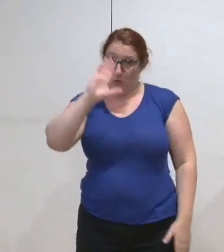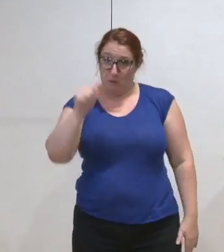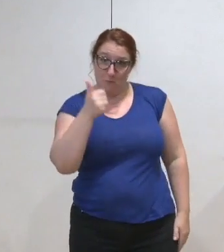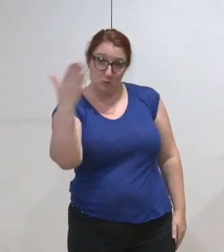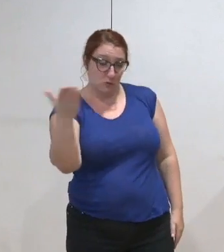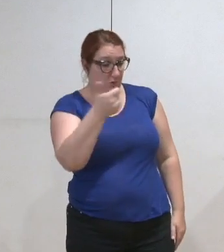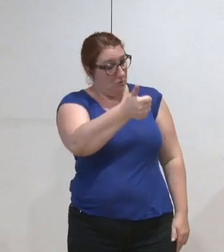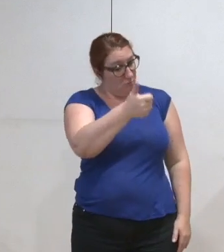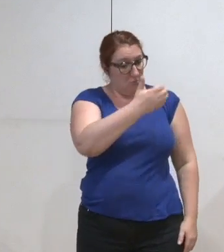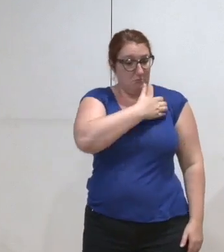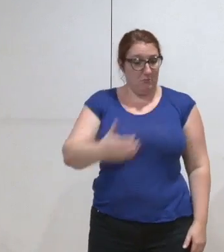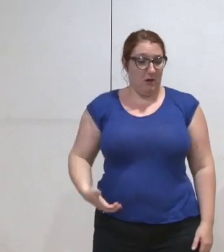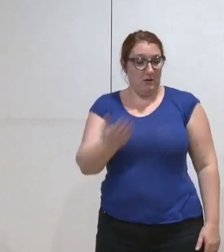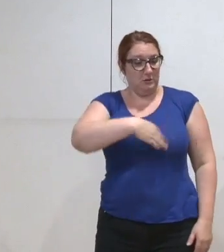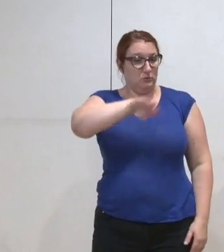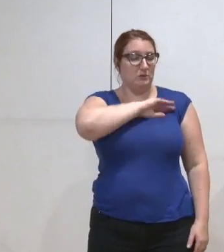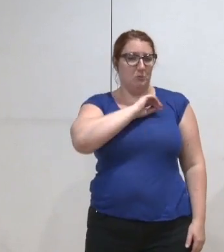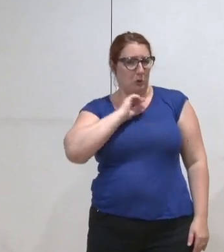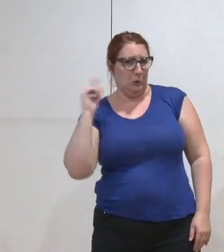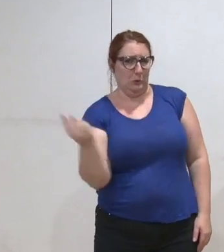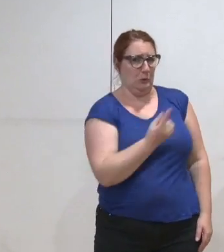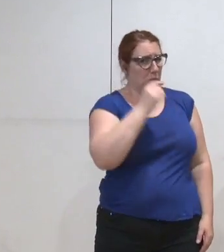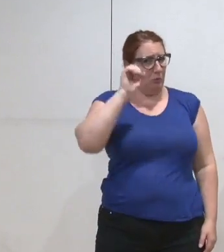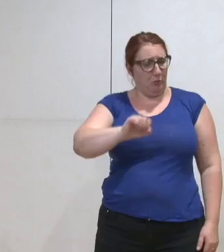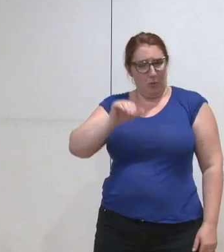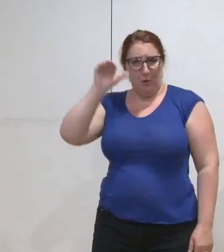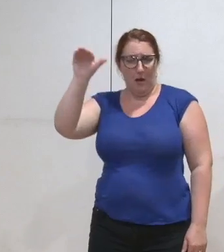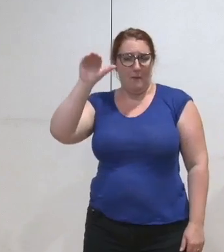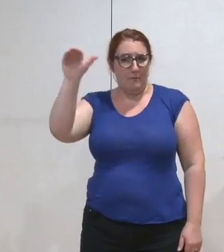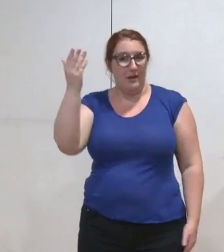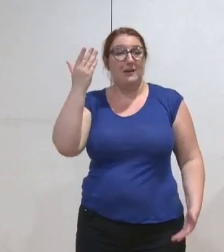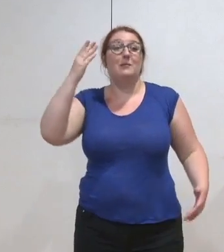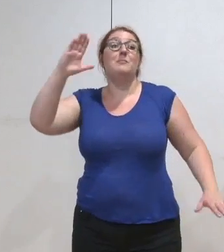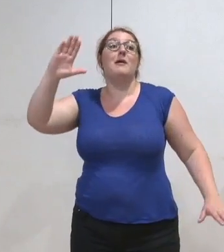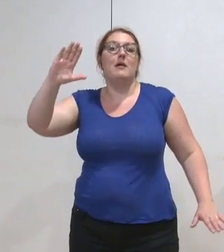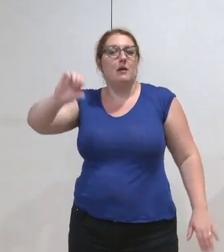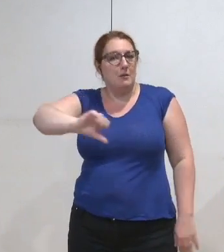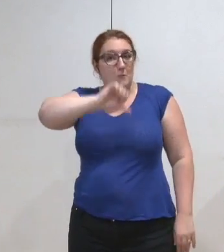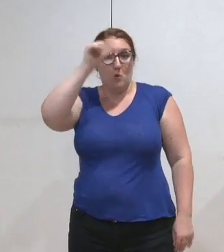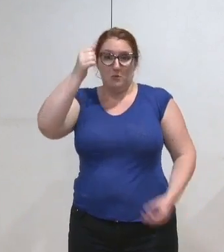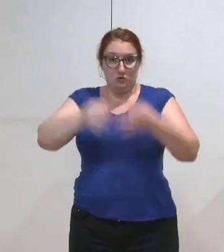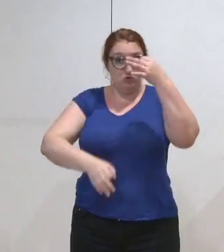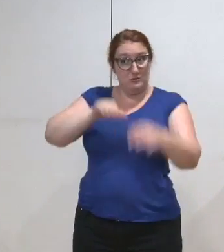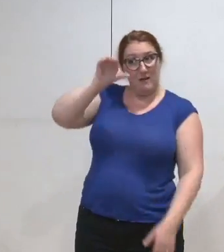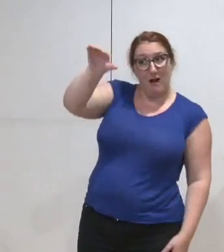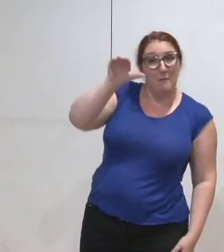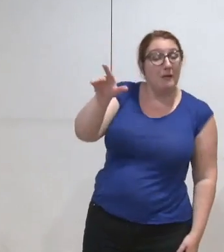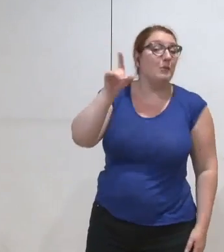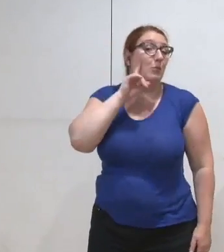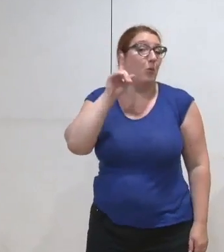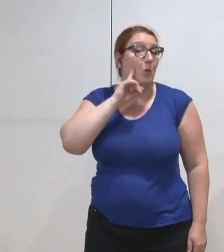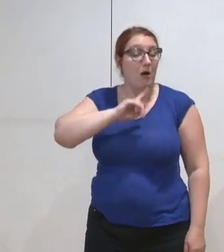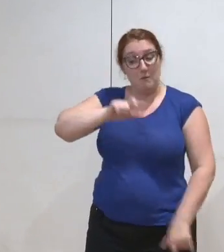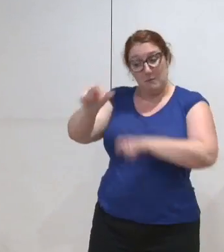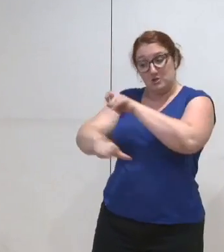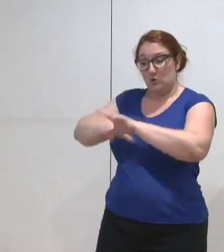maire tout le monde peut faire ça mais saisir le juge d'abord pour respecter les droits des habitants et pouvoir ensuite